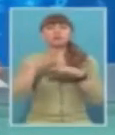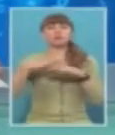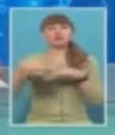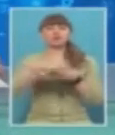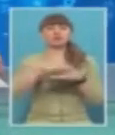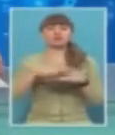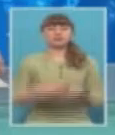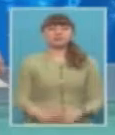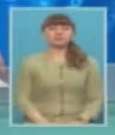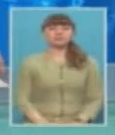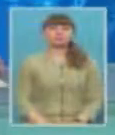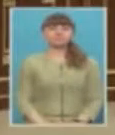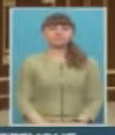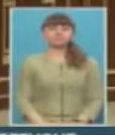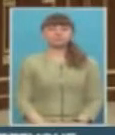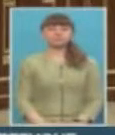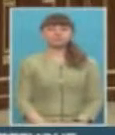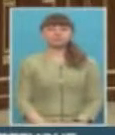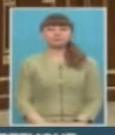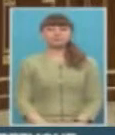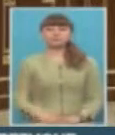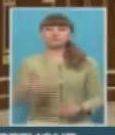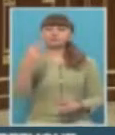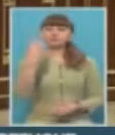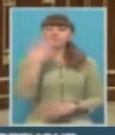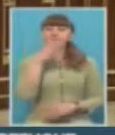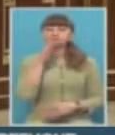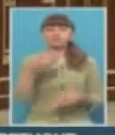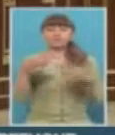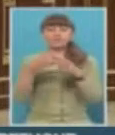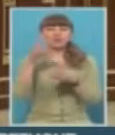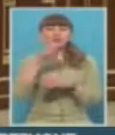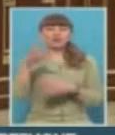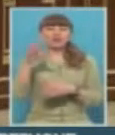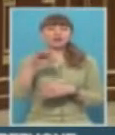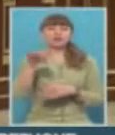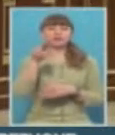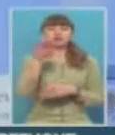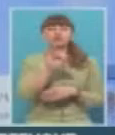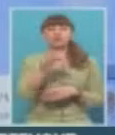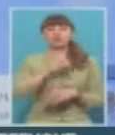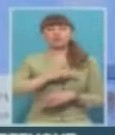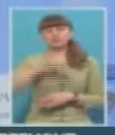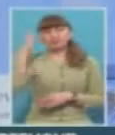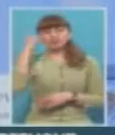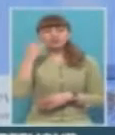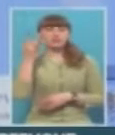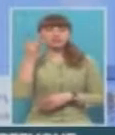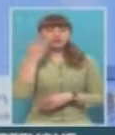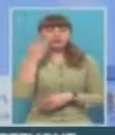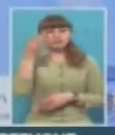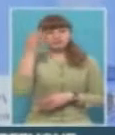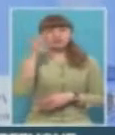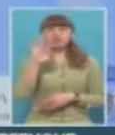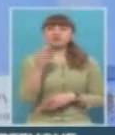Подробности в нашем материале. Уже 25 лет компания ИРДЖ работает в Казахстане, и все эти годы ни разу не забыла о